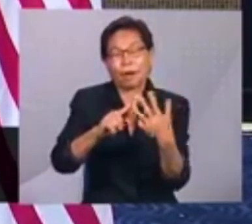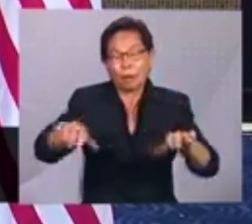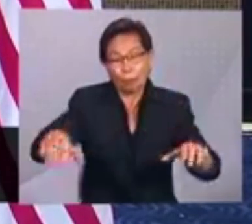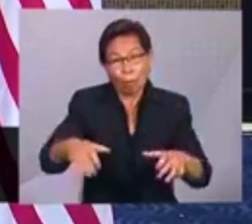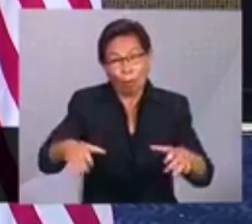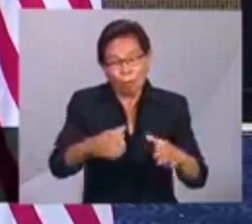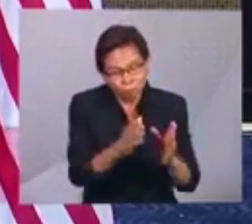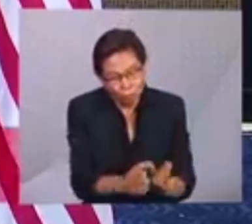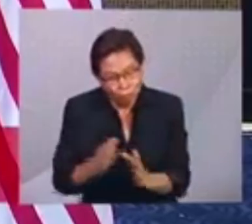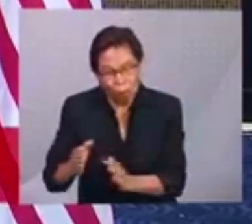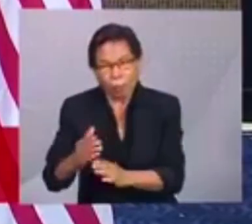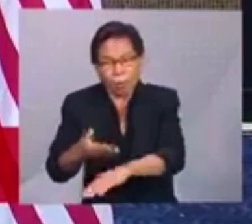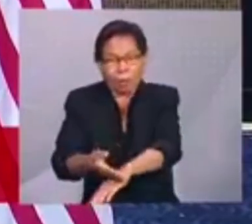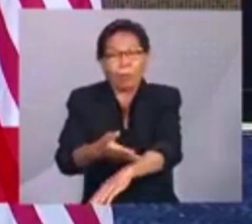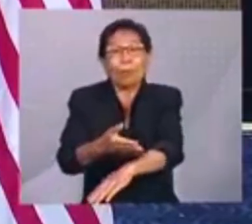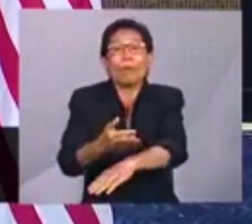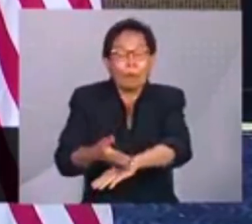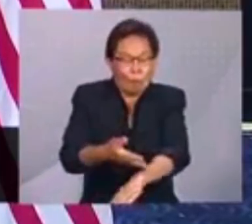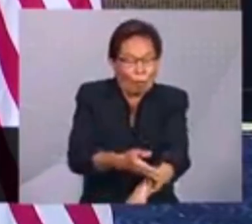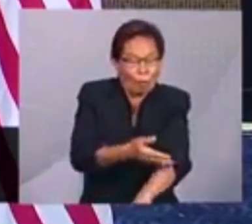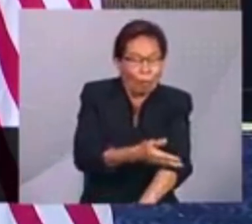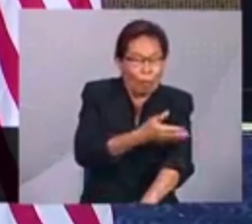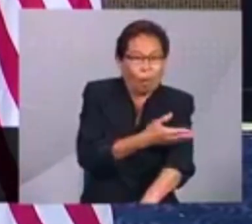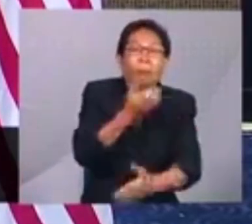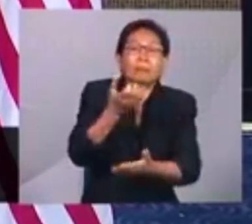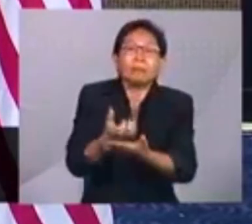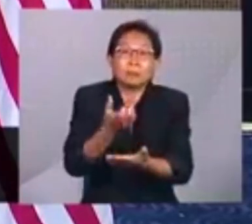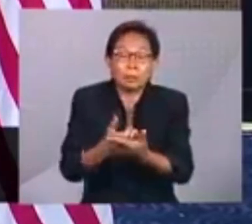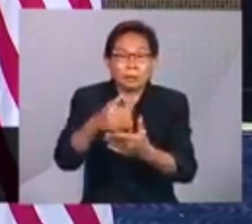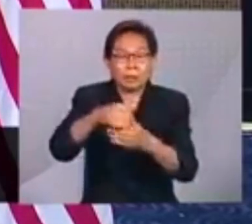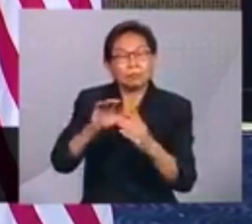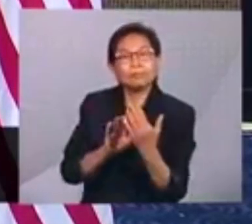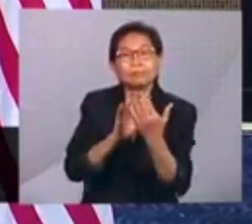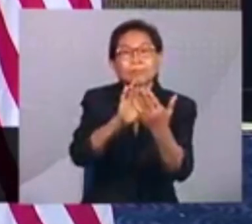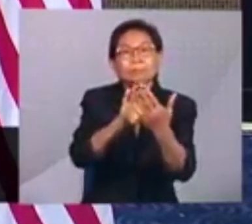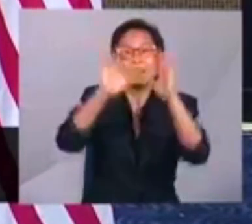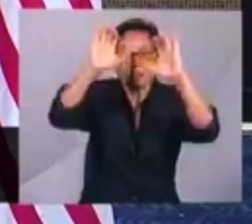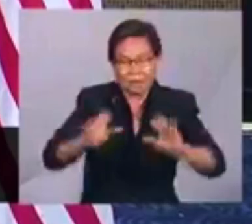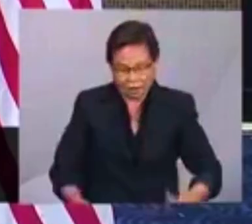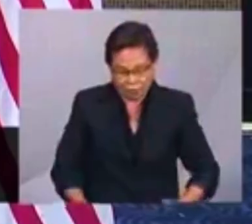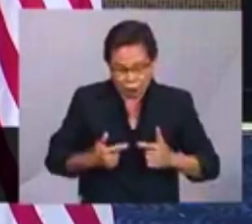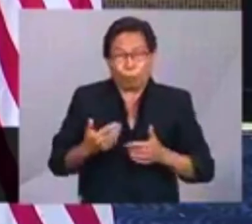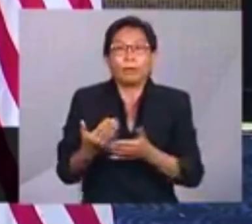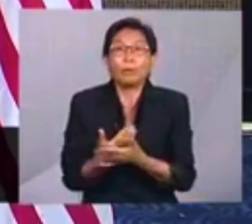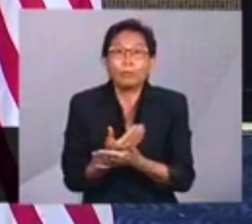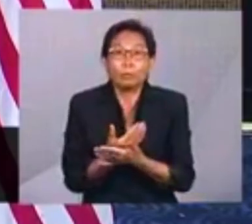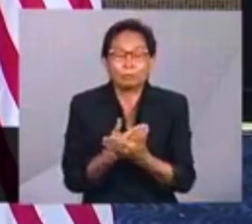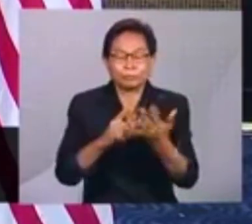melaksanakan strategi pemulihan atau recovery ekonomi dalam menghadapi norma baru